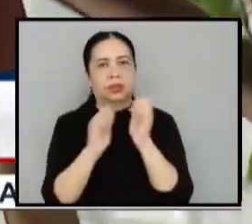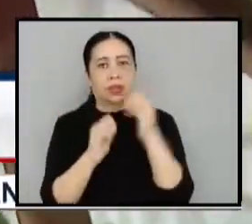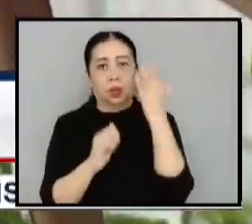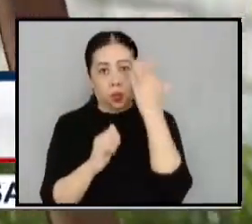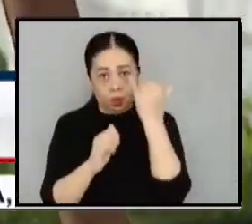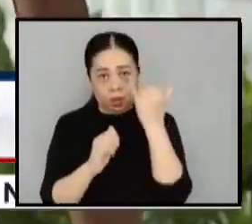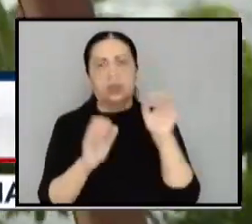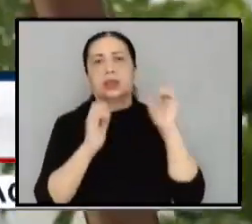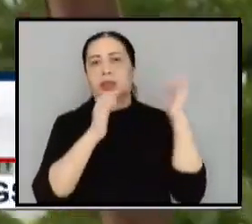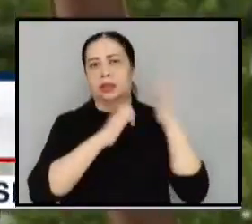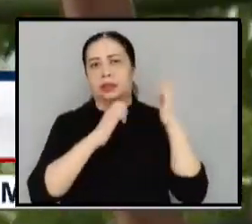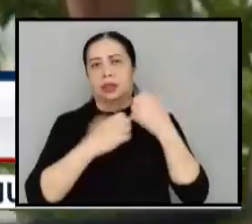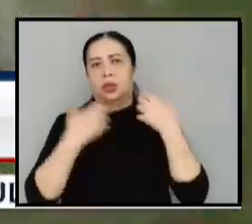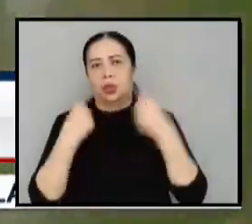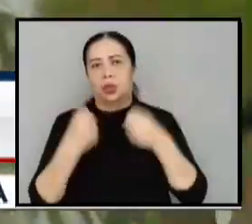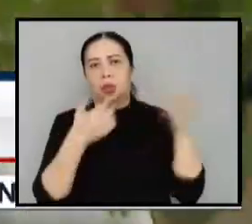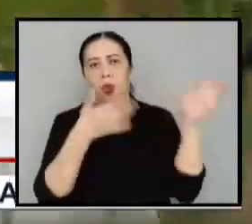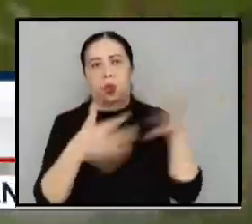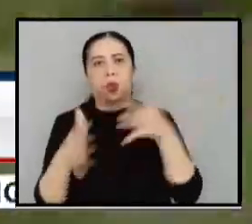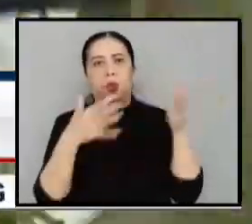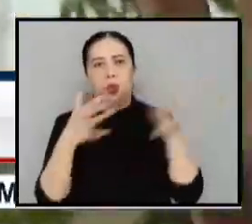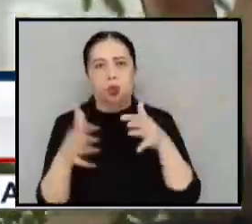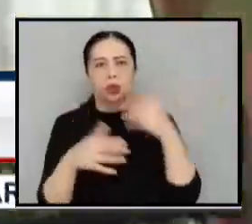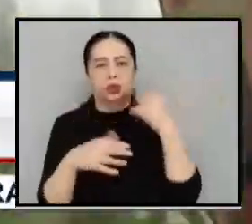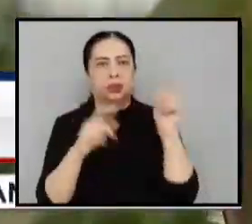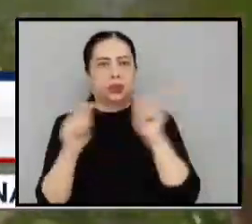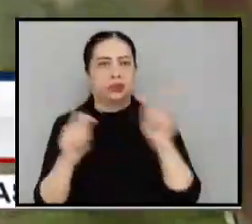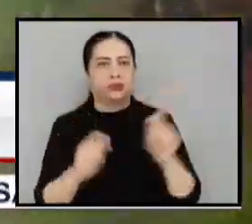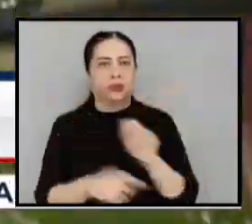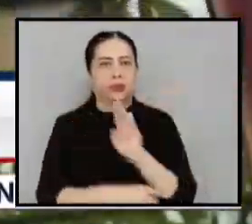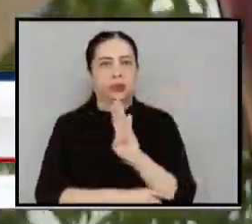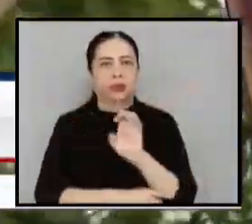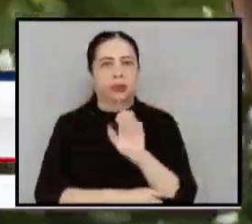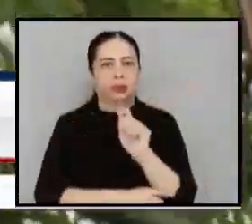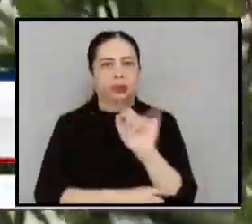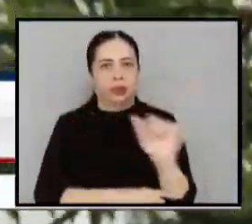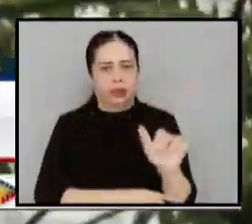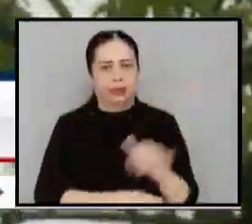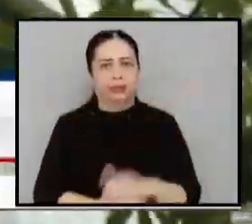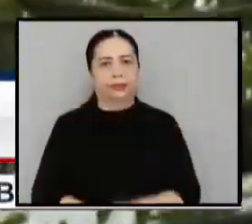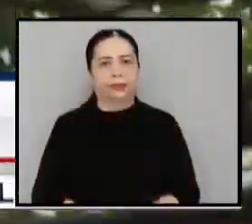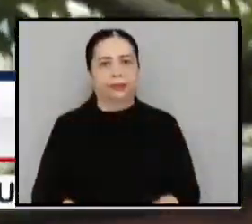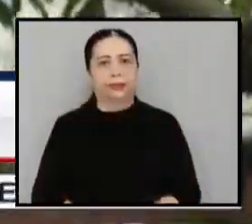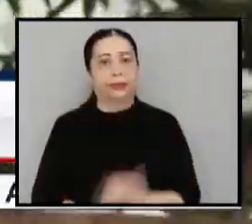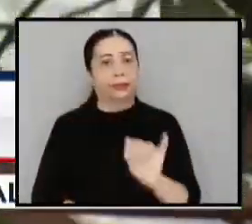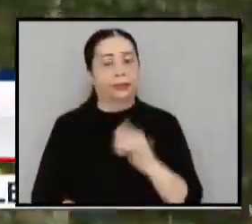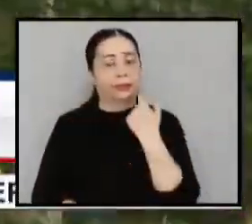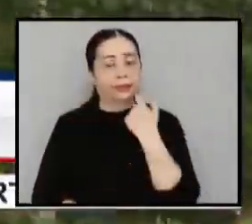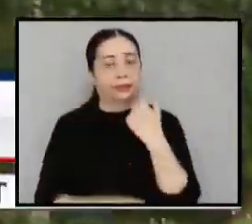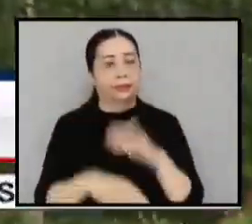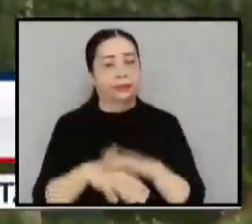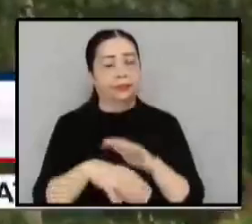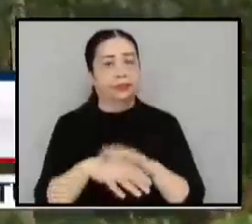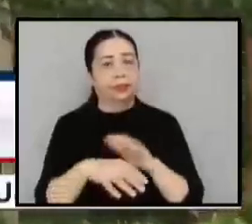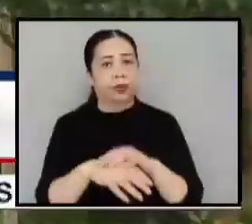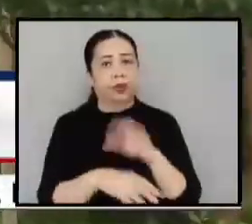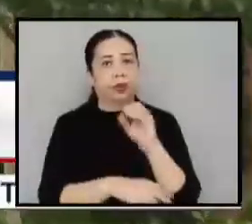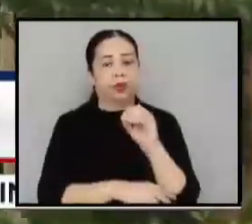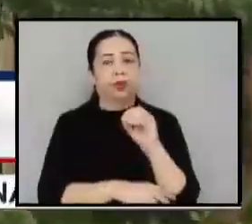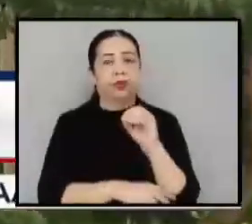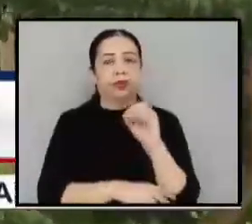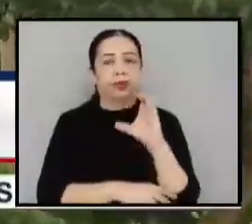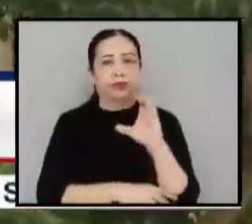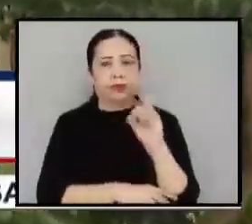hangin at pag-ulan na dala ng papasok na bagyong Betty. Samantala, Ryan, katulad nga ng paalala ng Office of Civil Defense at alinsunod na rin